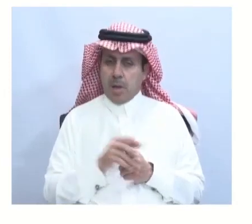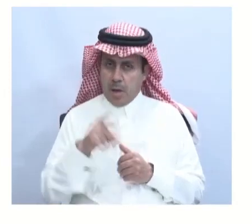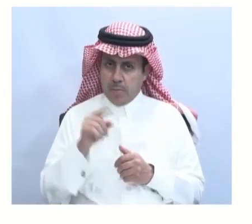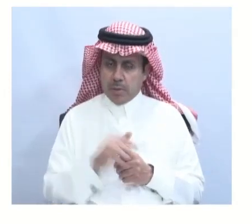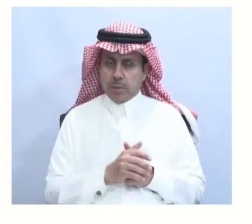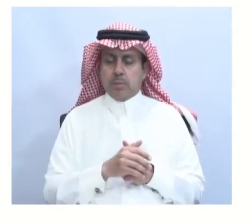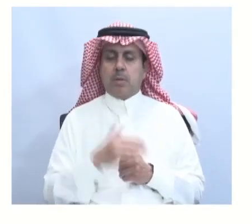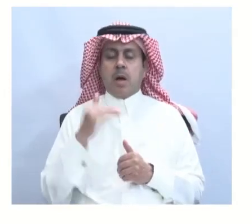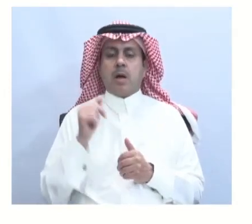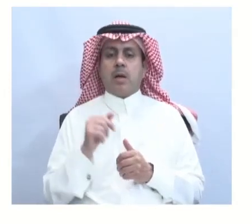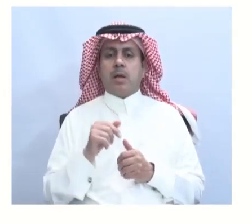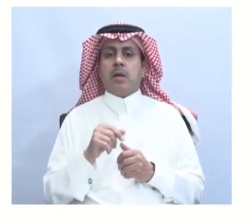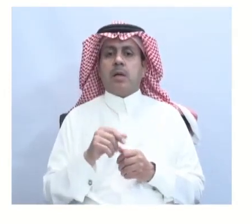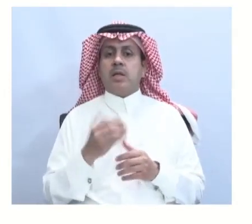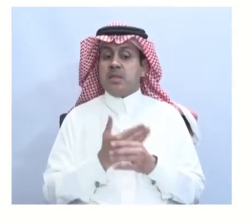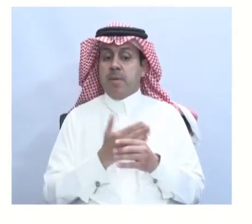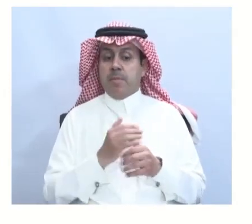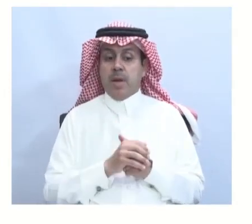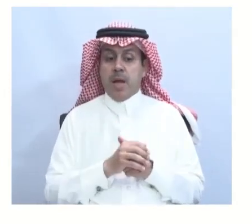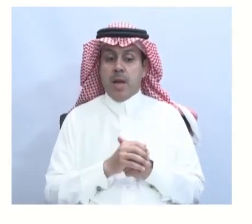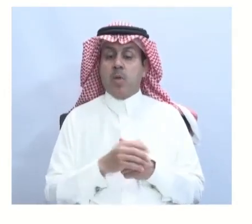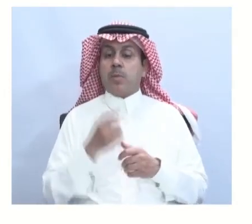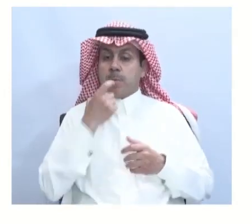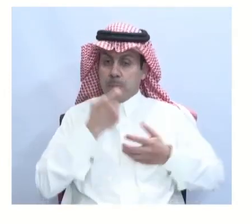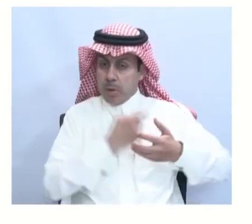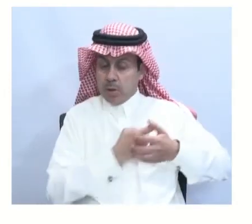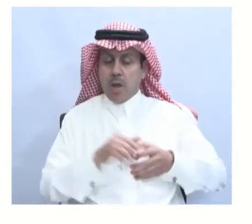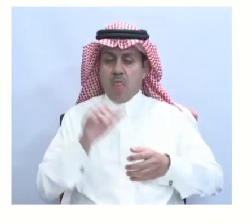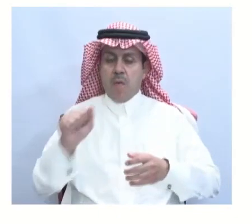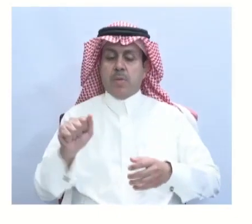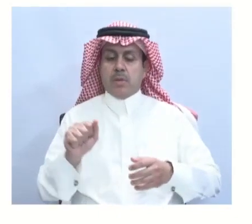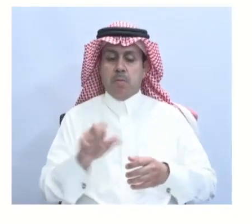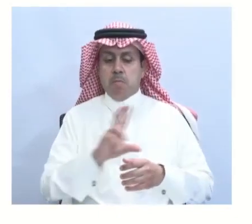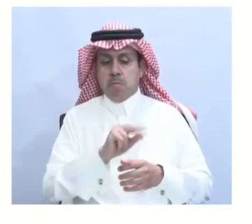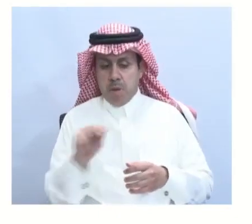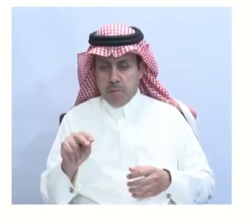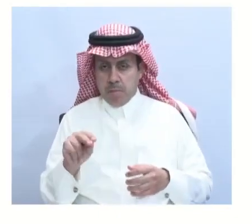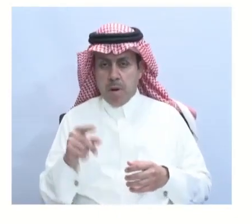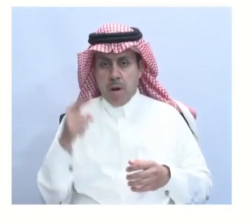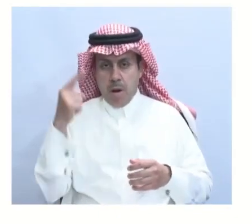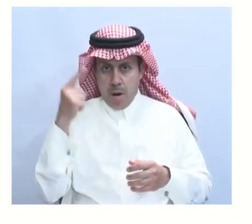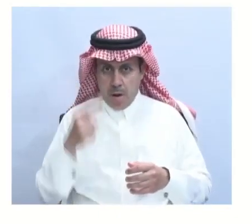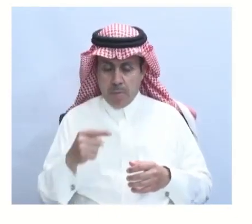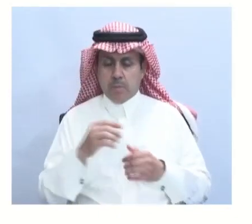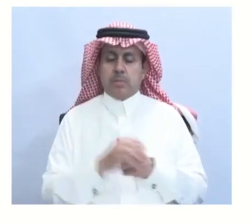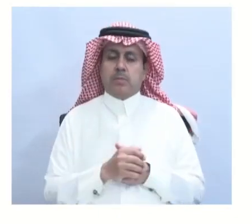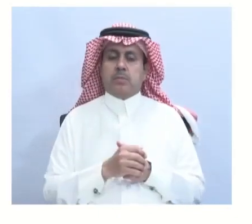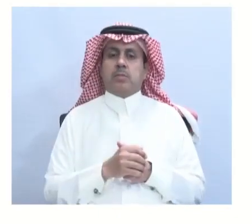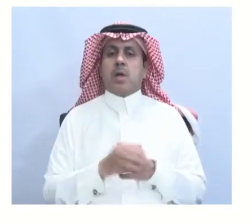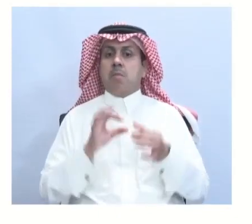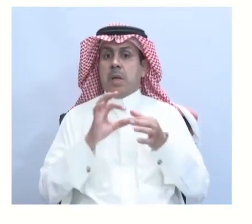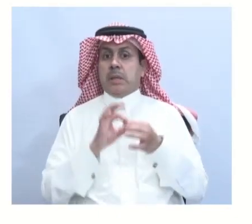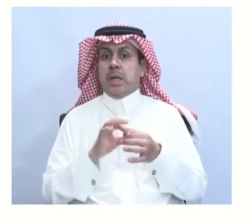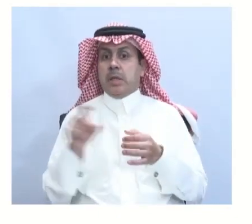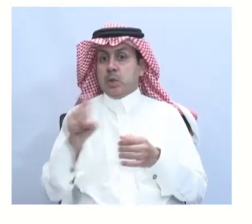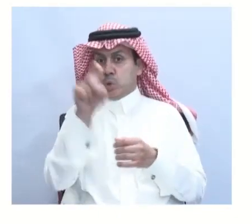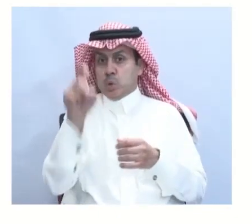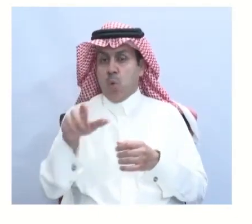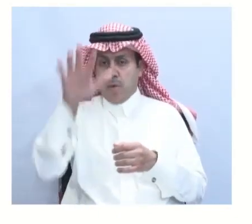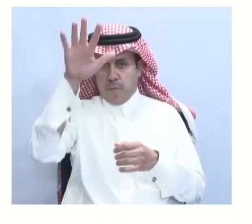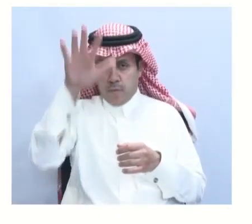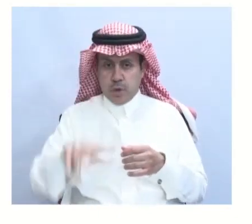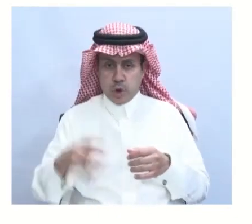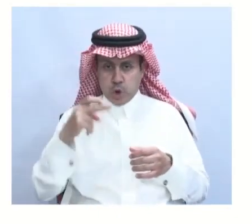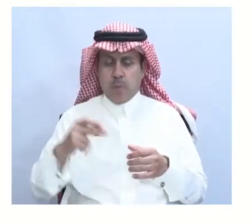يثبت والسبب في ذلك ايها الطلاب والطالبات لان الرضاع يثبت المحرم هذا ما يتعلق بهذه المسائل